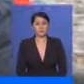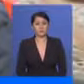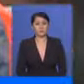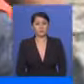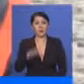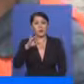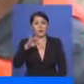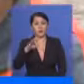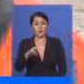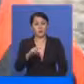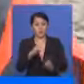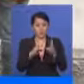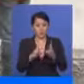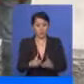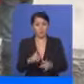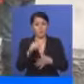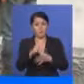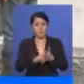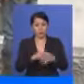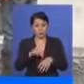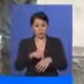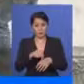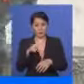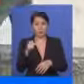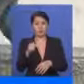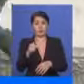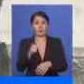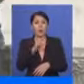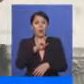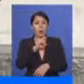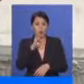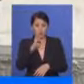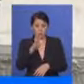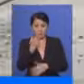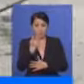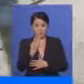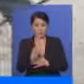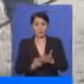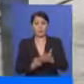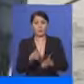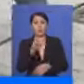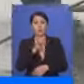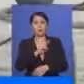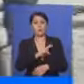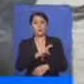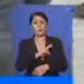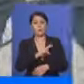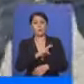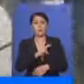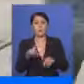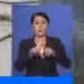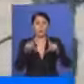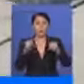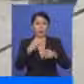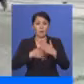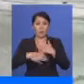Арман Шәріпов төтенше жағдайдың салдарын сезінген жандардың бірі. Тұрақты еңбекақысынан айырылған азамат бірден жұмыспен қамту орталығына жүгінген.